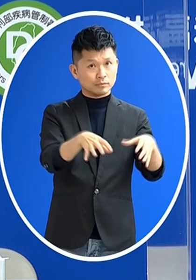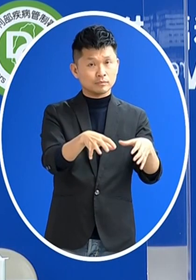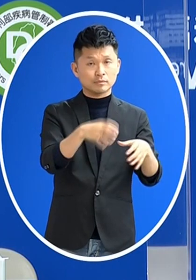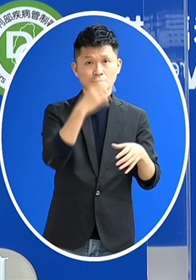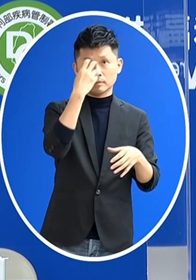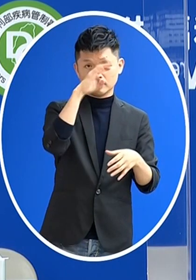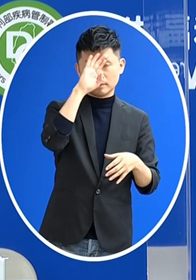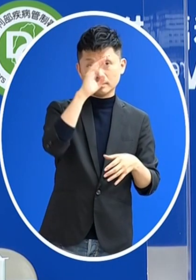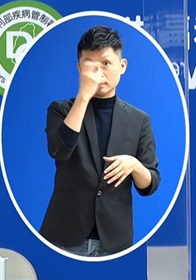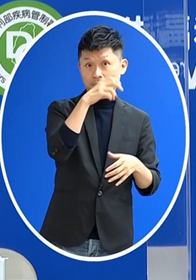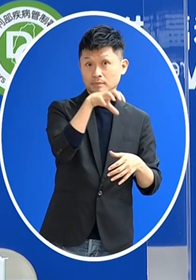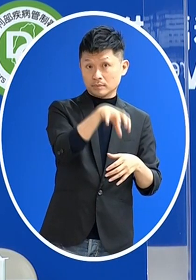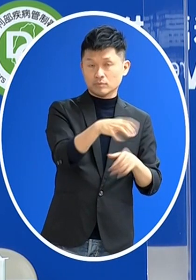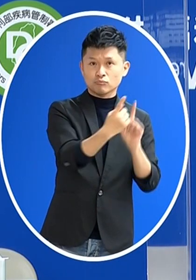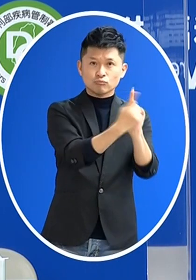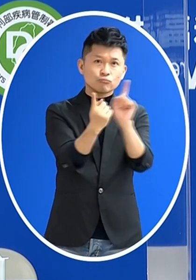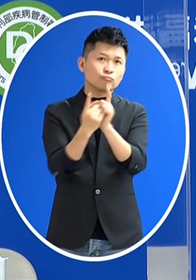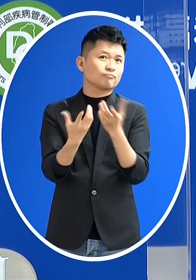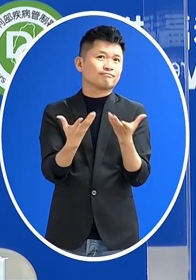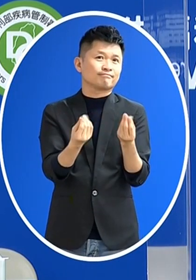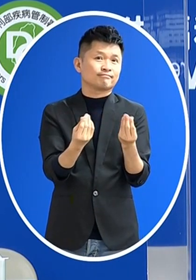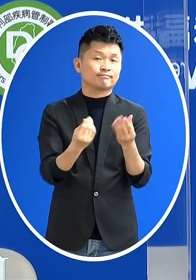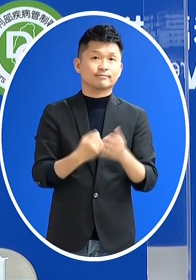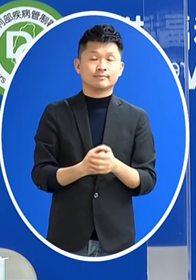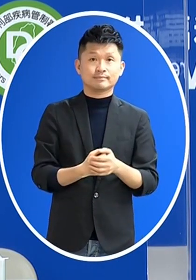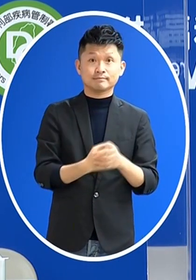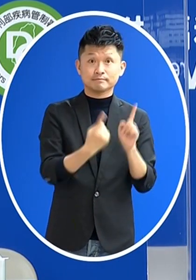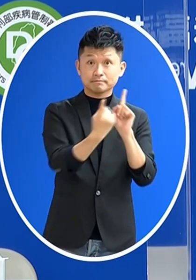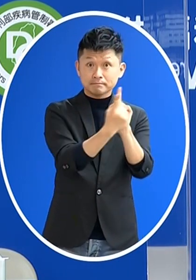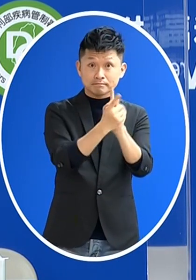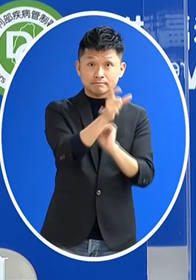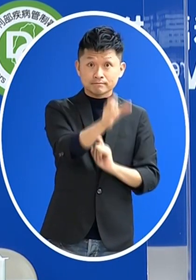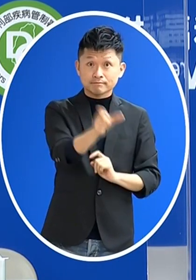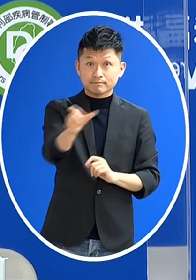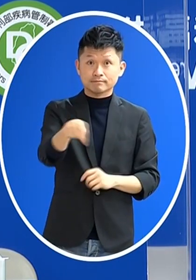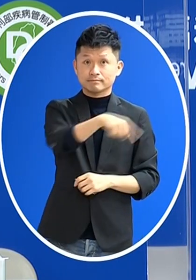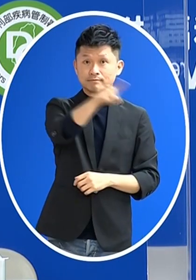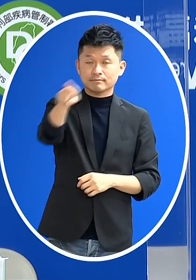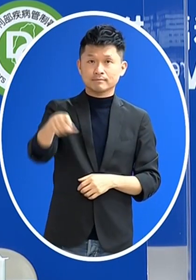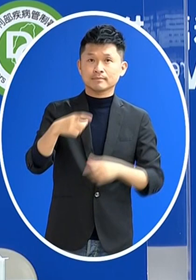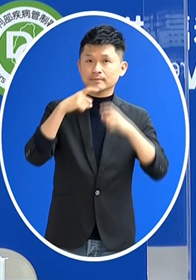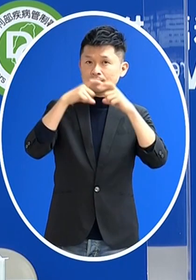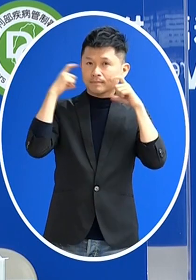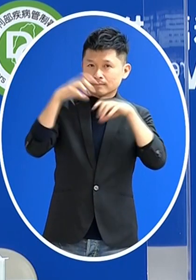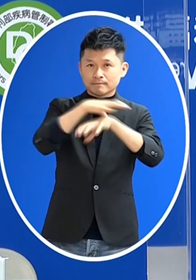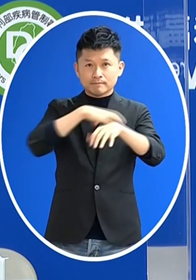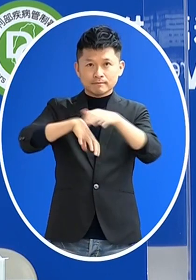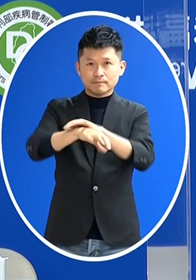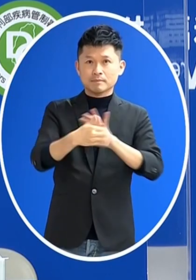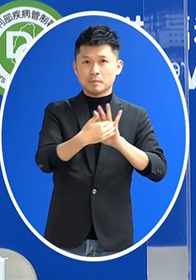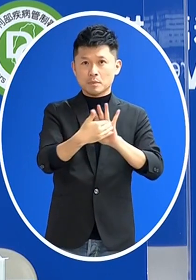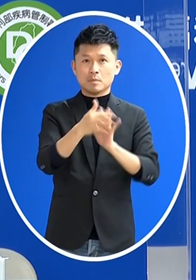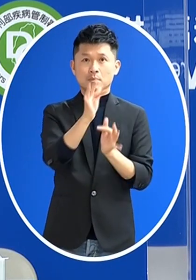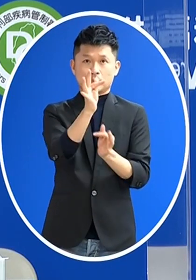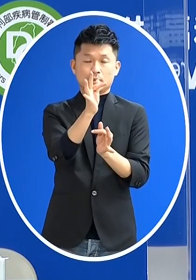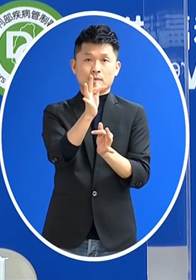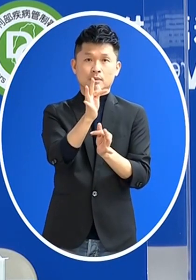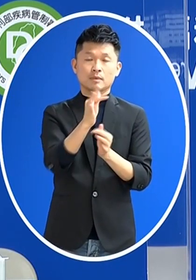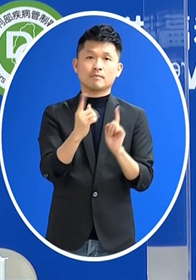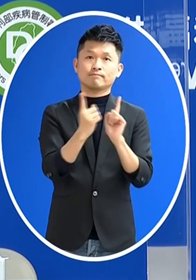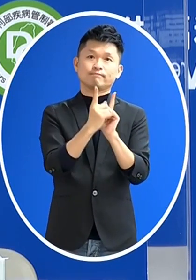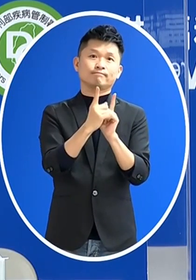人接触，那就医时接触人员都有适当防护，所以没有框列接触者。